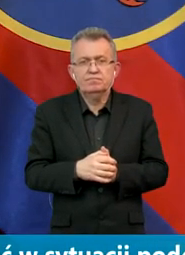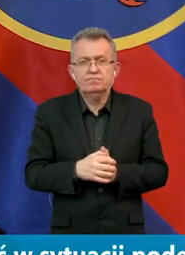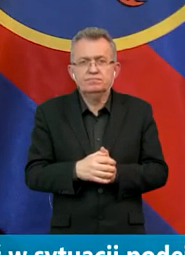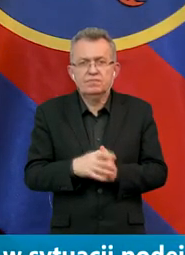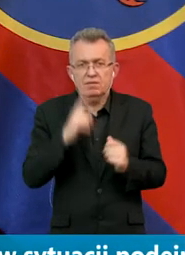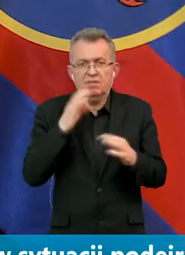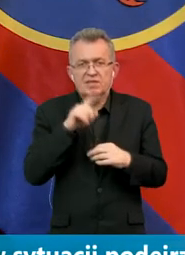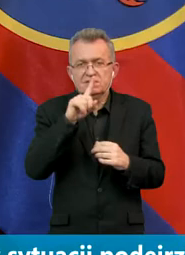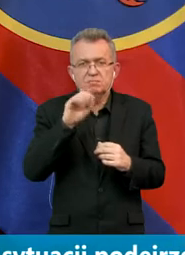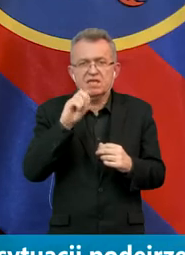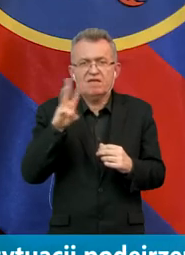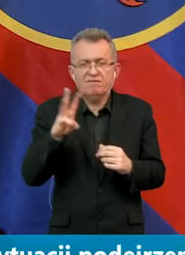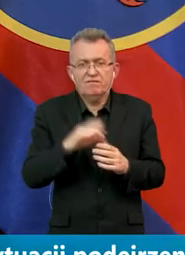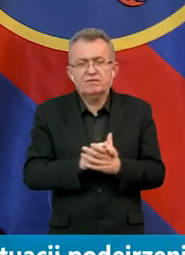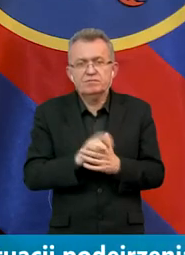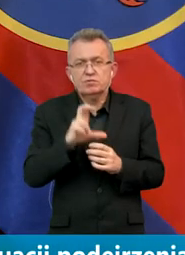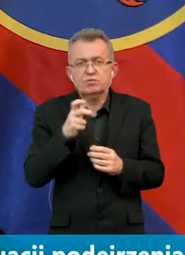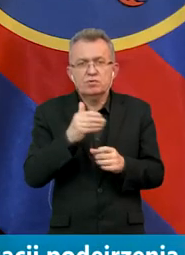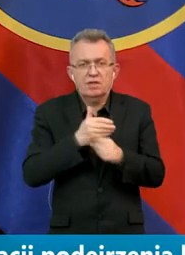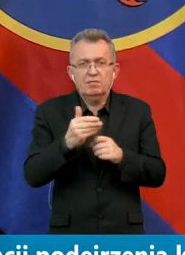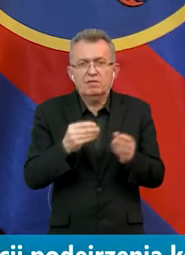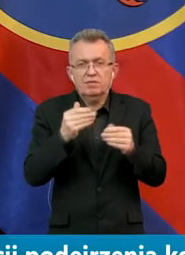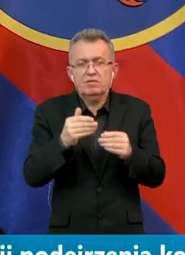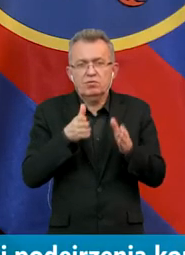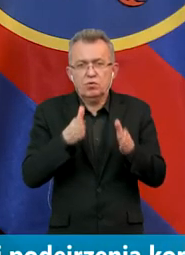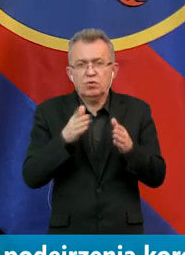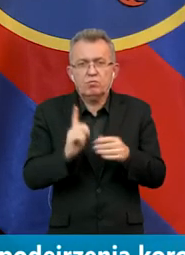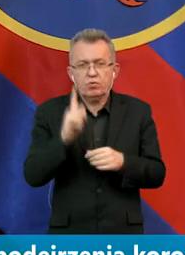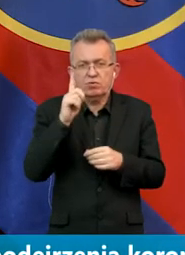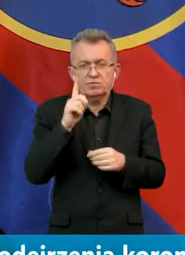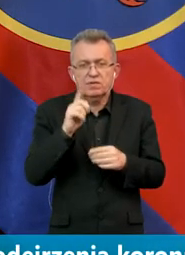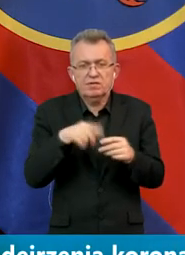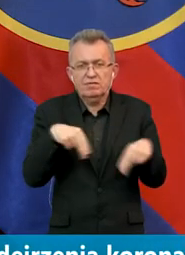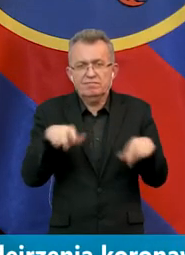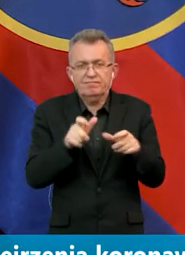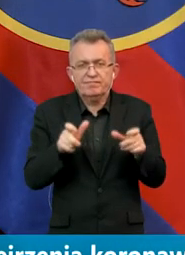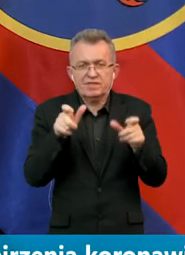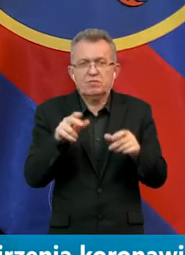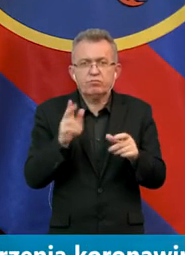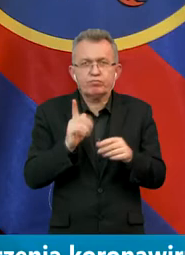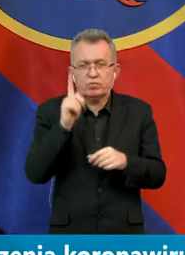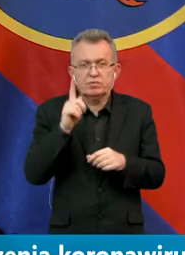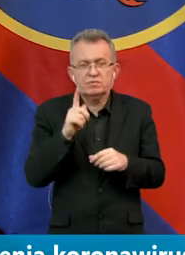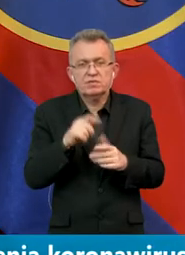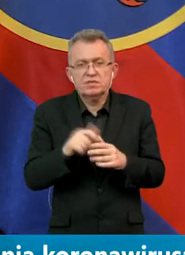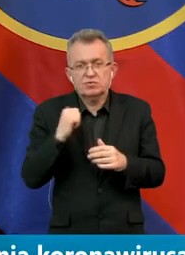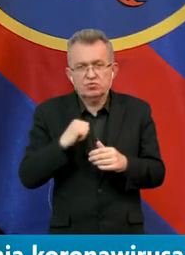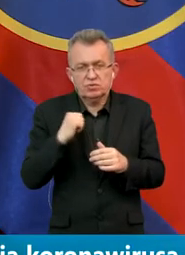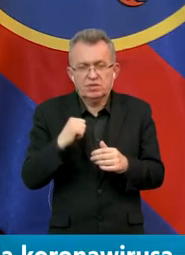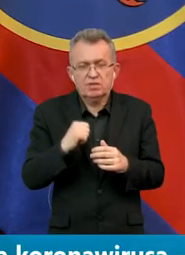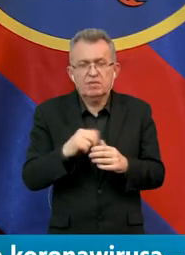Pan Zbigniew, co z kolejnym etapem drogi północnej, czyli trasy północnej, rozumiem. Panie Zbigniewie, czekamy